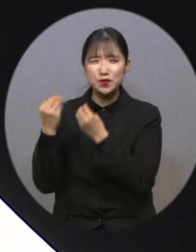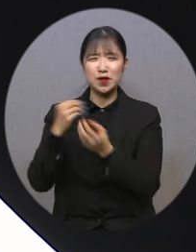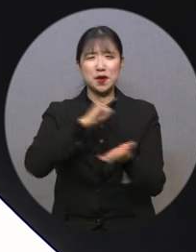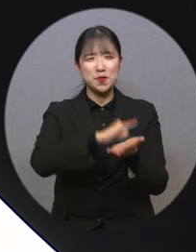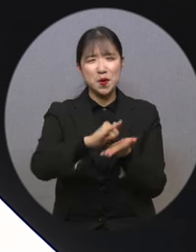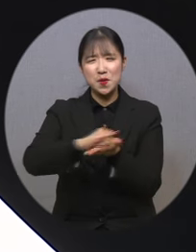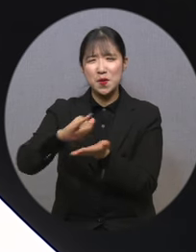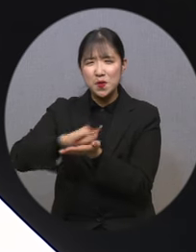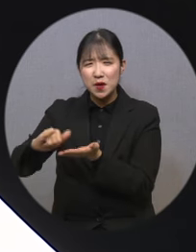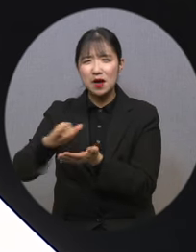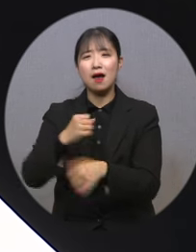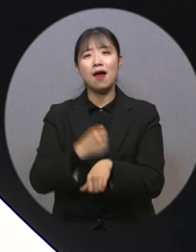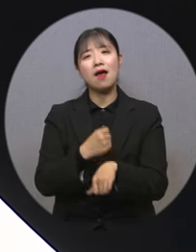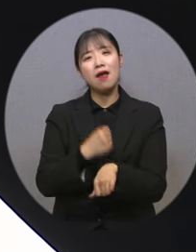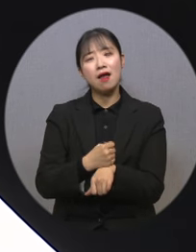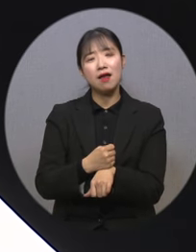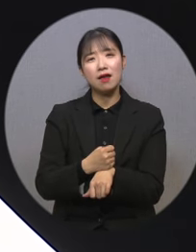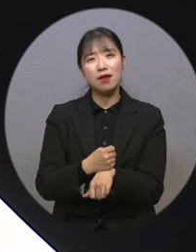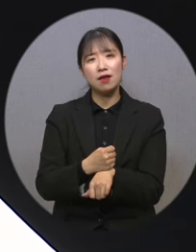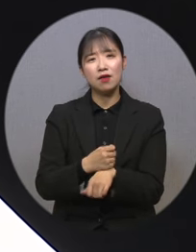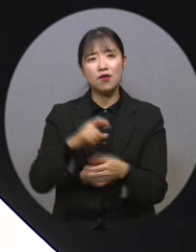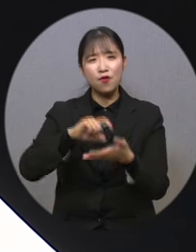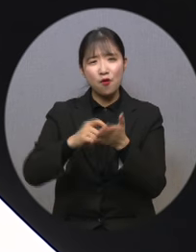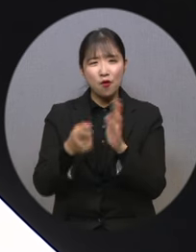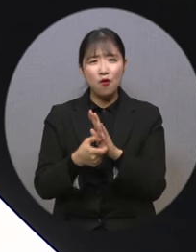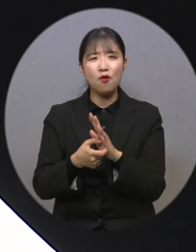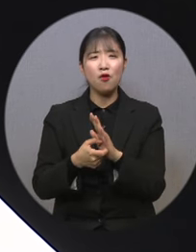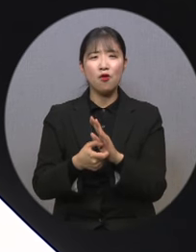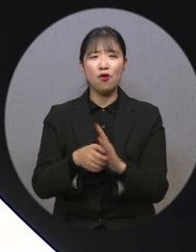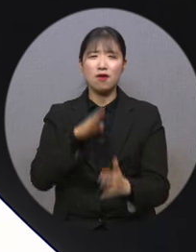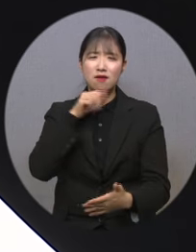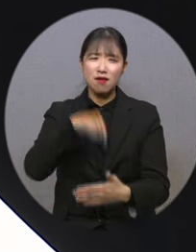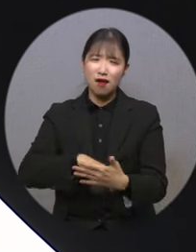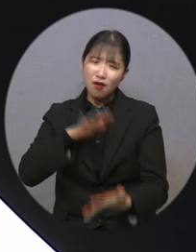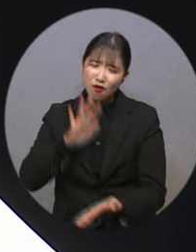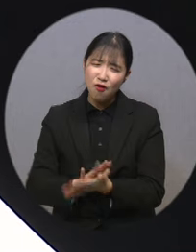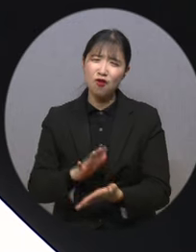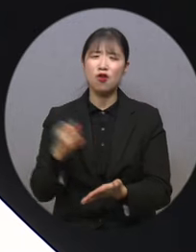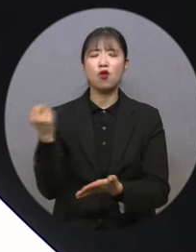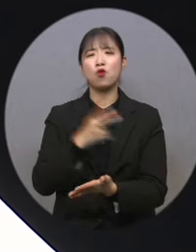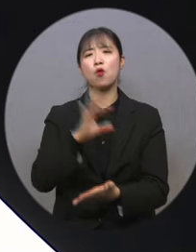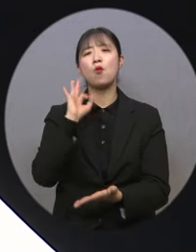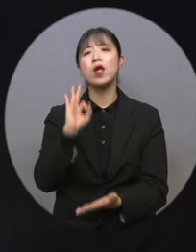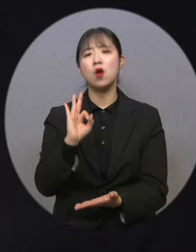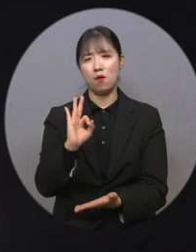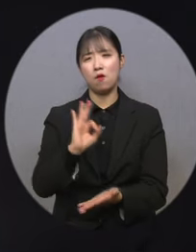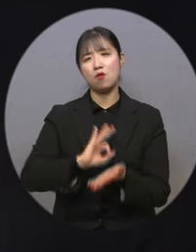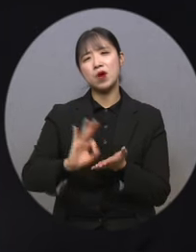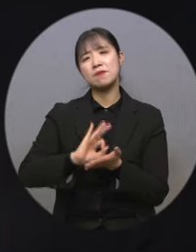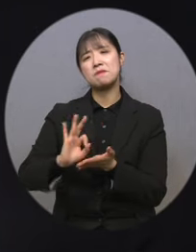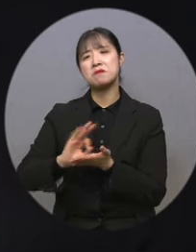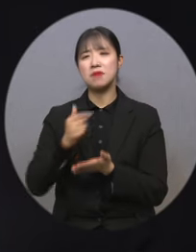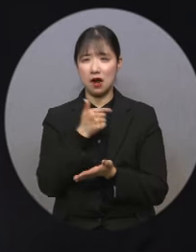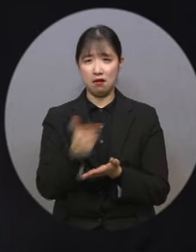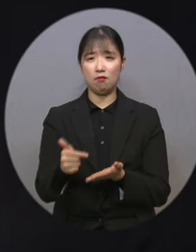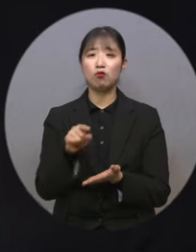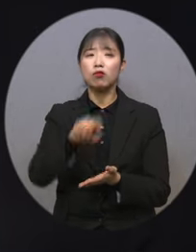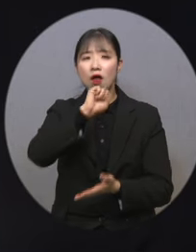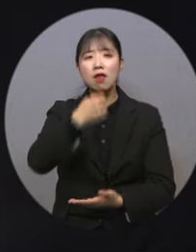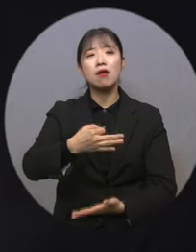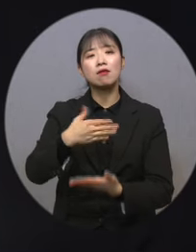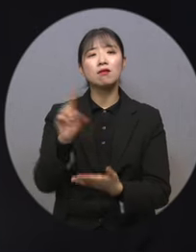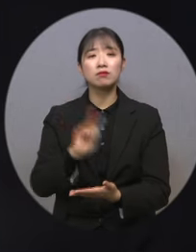전화를 걸어야 할 정도면 엄청난 열정과 비용이 따라가는데. 네, 그렇습니다. 그 예산은